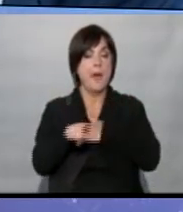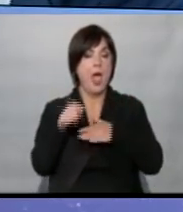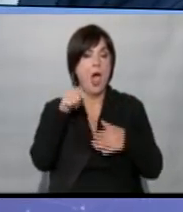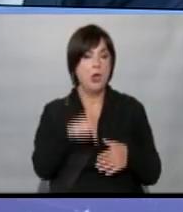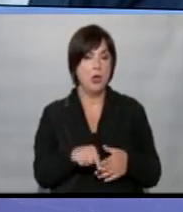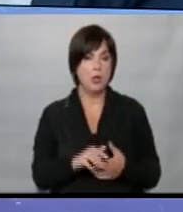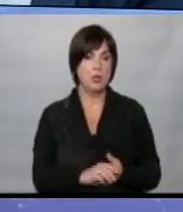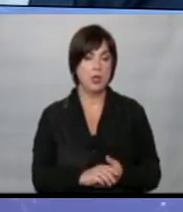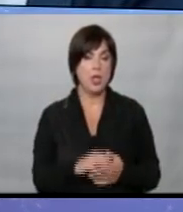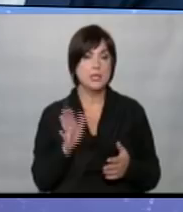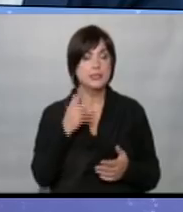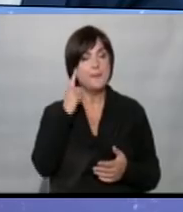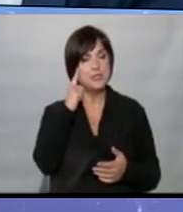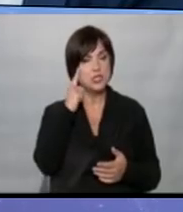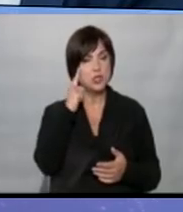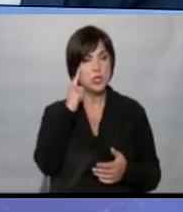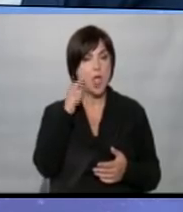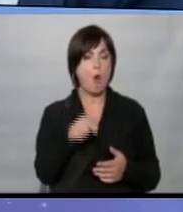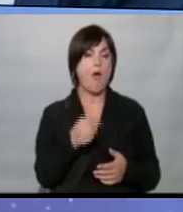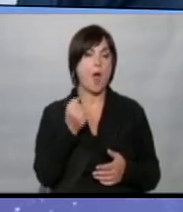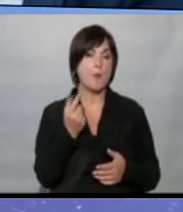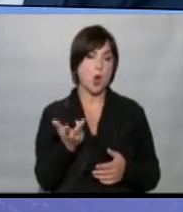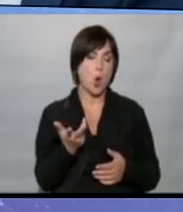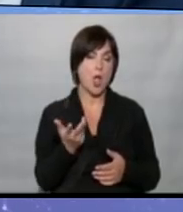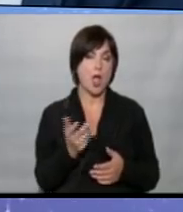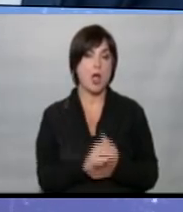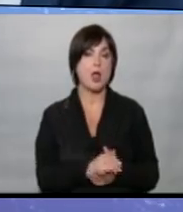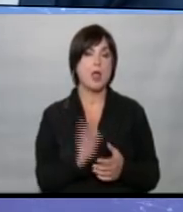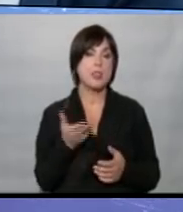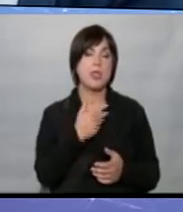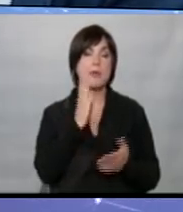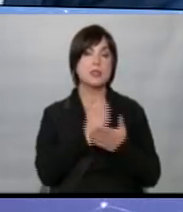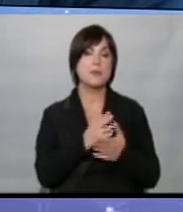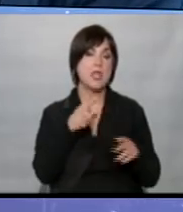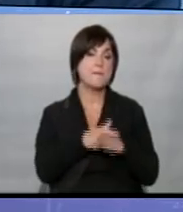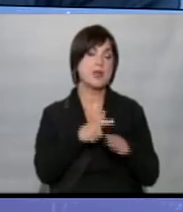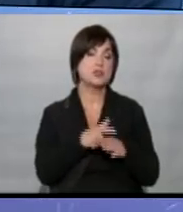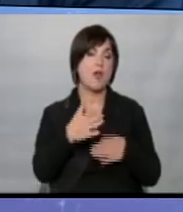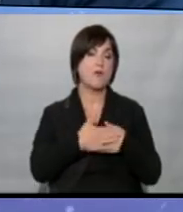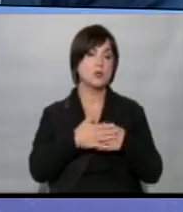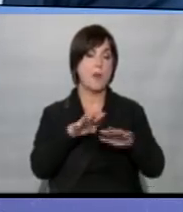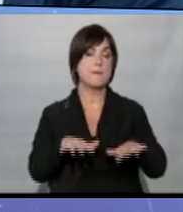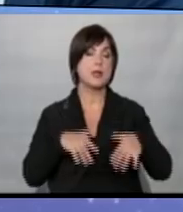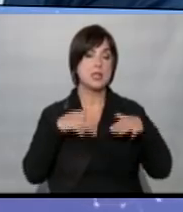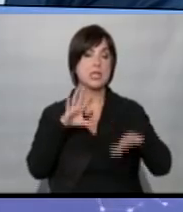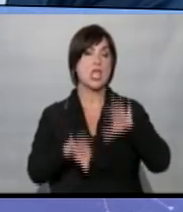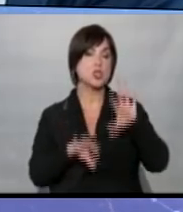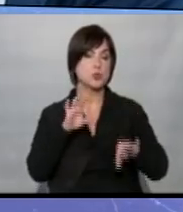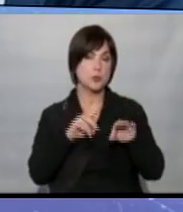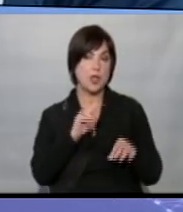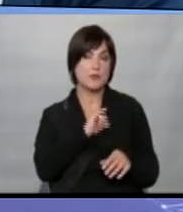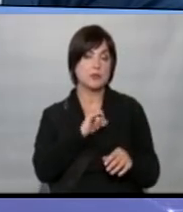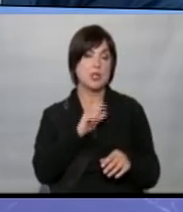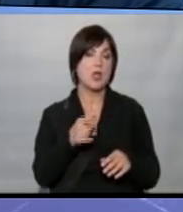тука. И се ми се чини дека таа бројка бар нема да биде пречка во однос на парламентарните избори, тој не се бара